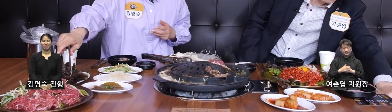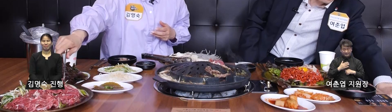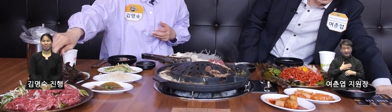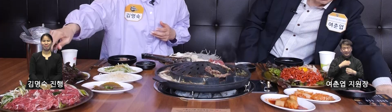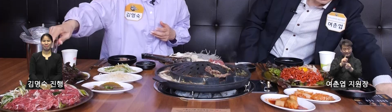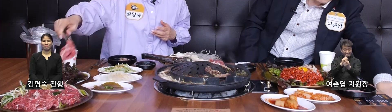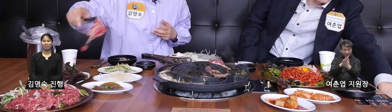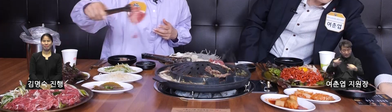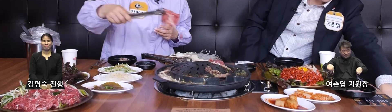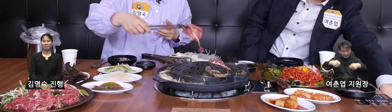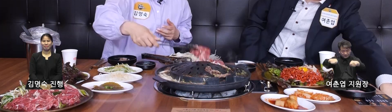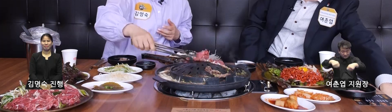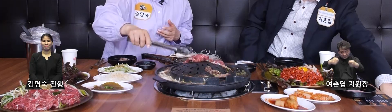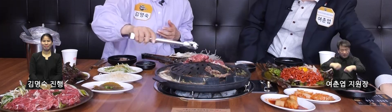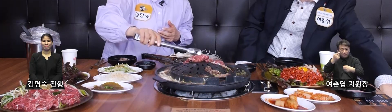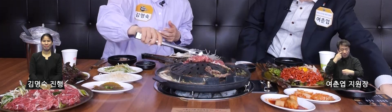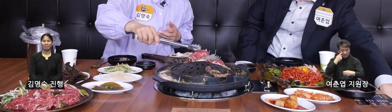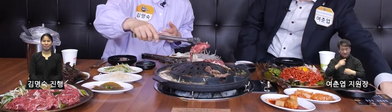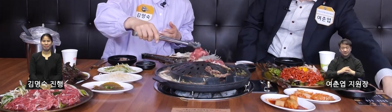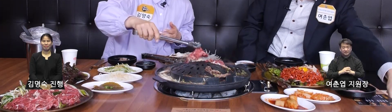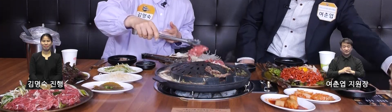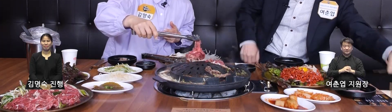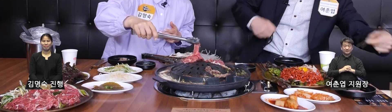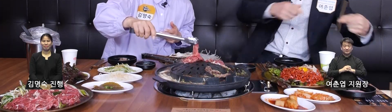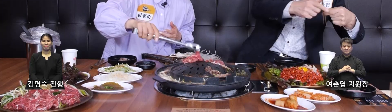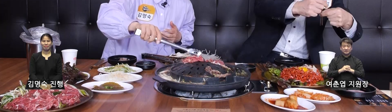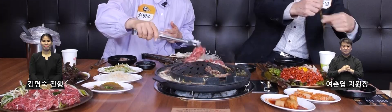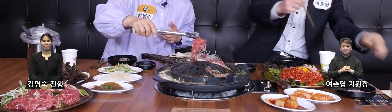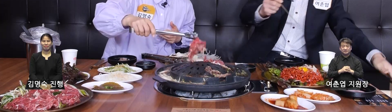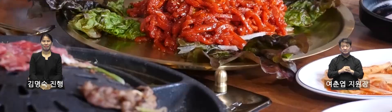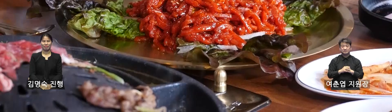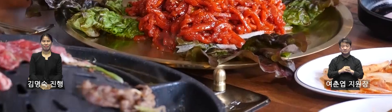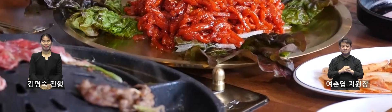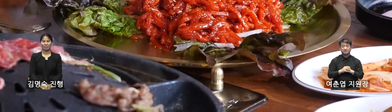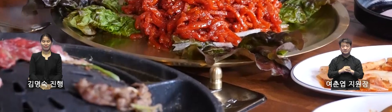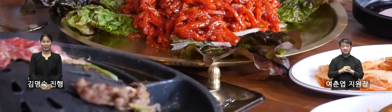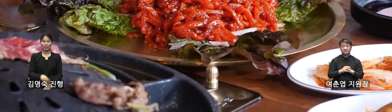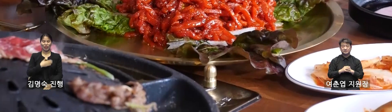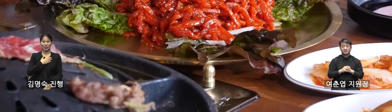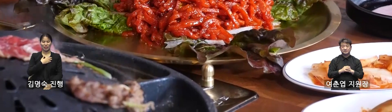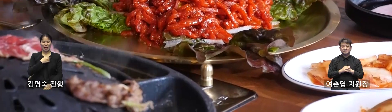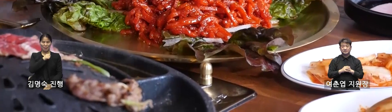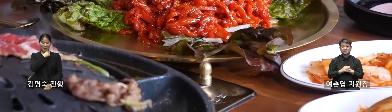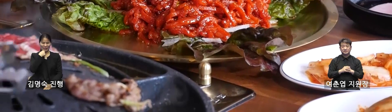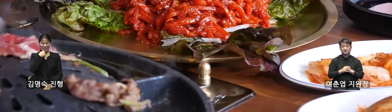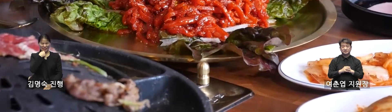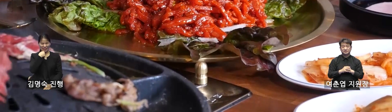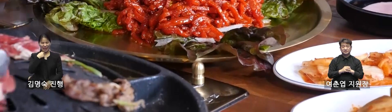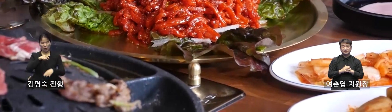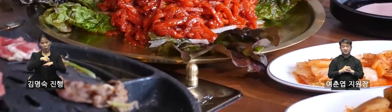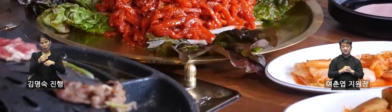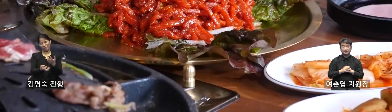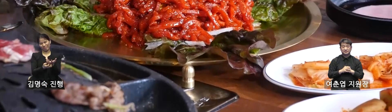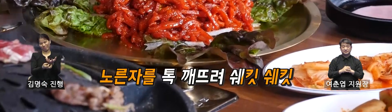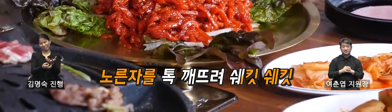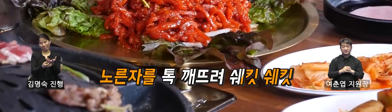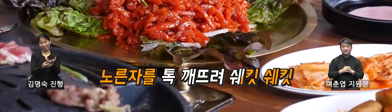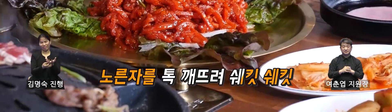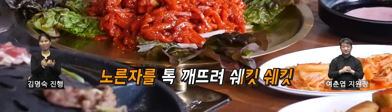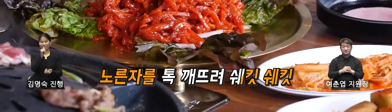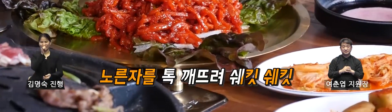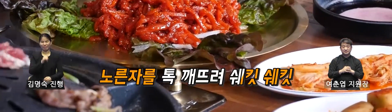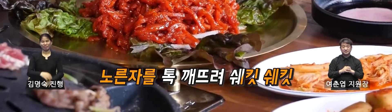한번 섞어보겠습니다. 네. 저는 그러는 동안 또 맛있게 고기를 구워보도록 하겠습니다.